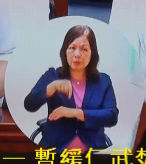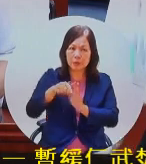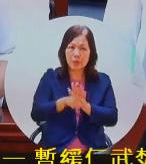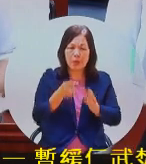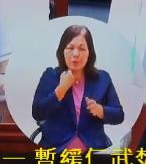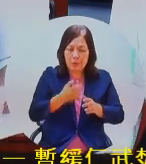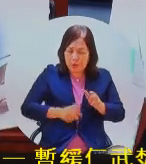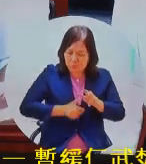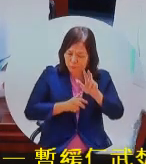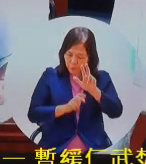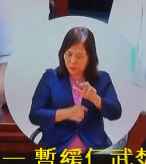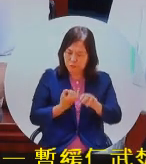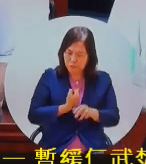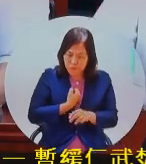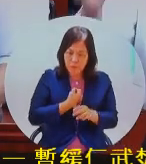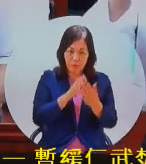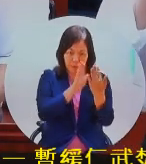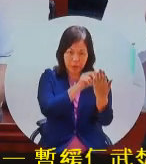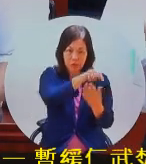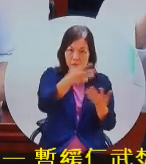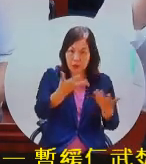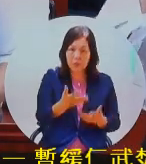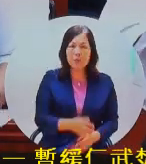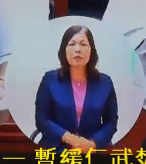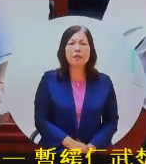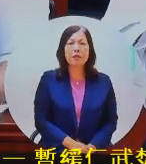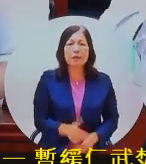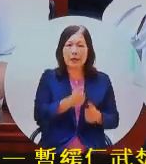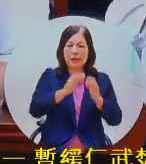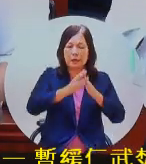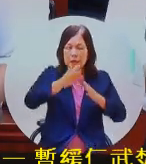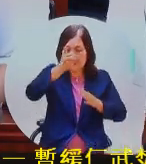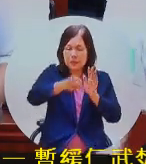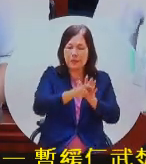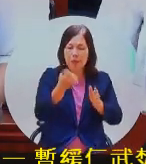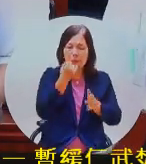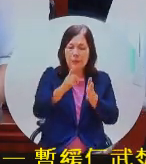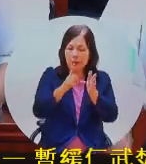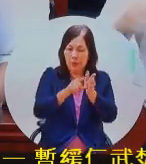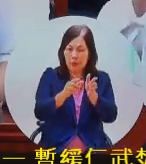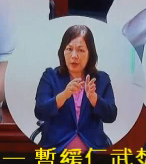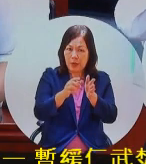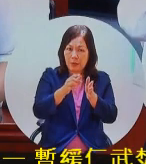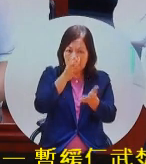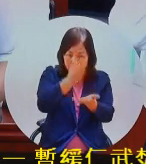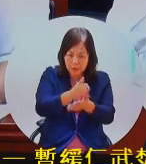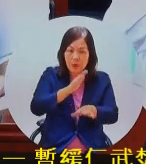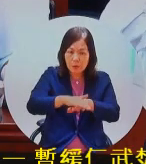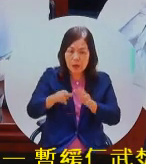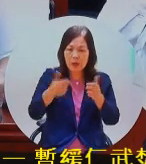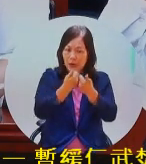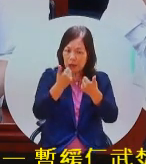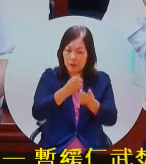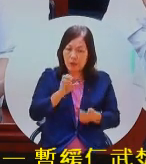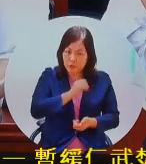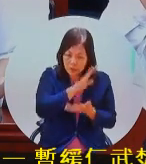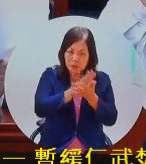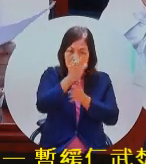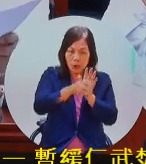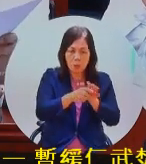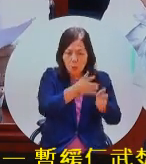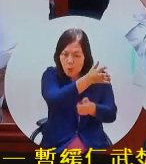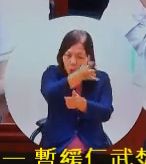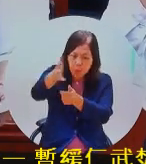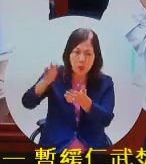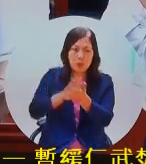扯的态度来面对。 谢谢，谢谢市长。 我们站好。然后等到公听会开完，集思广益之后，怎么